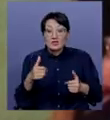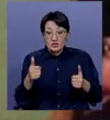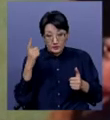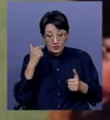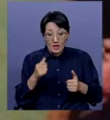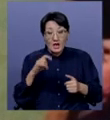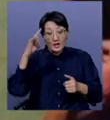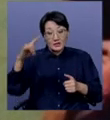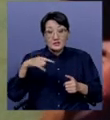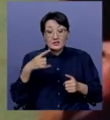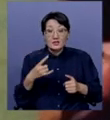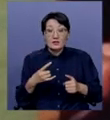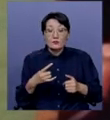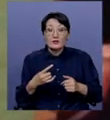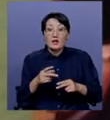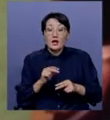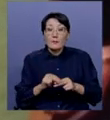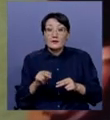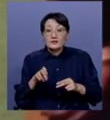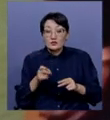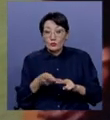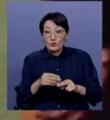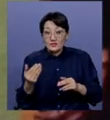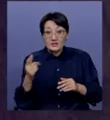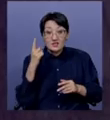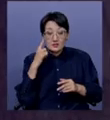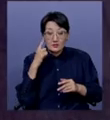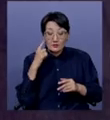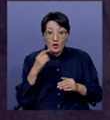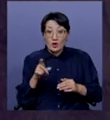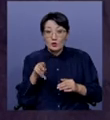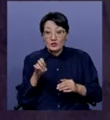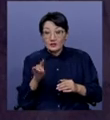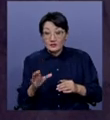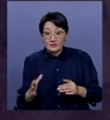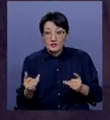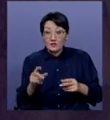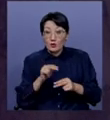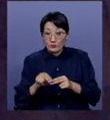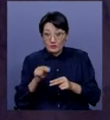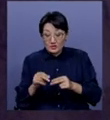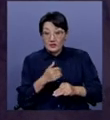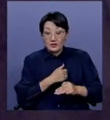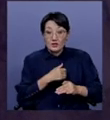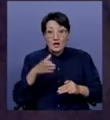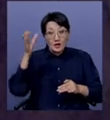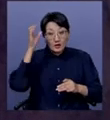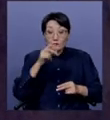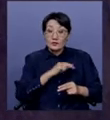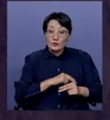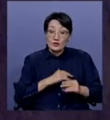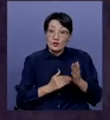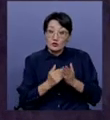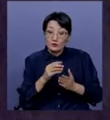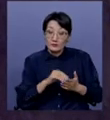танимын. Қазақ тілінің аристократтық тіл екенін осы кісіден естідім. Гүлтас Сайынқызынан дәріс алғым келеді» деп ғалымның еңбегіне